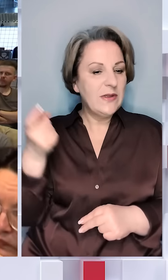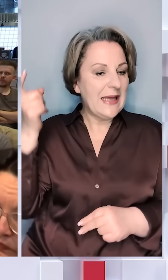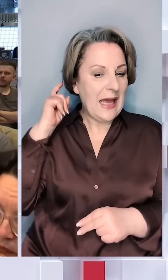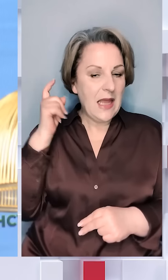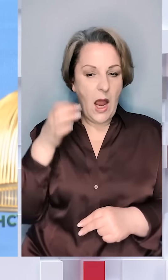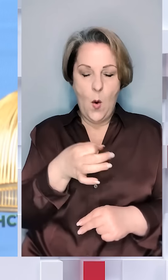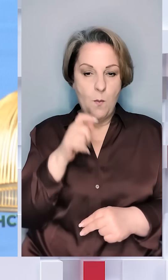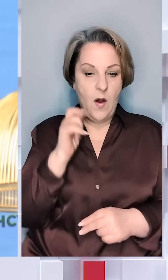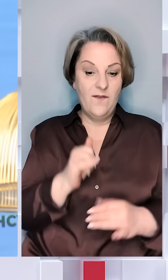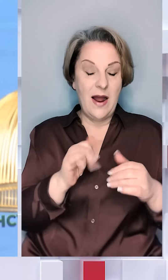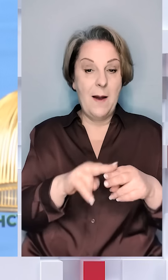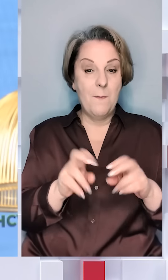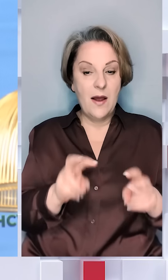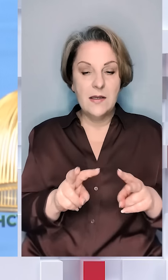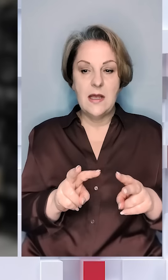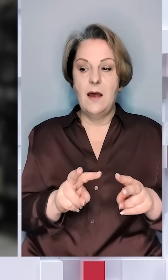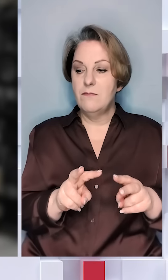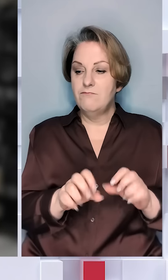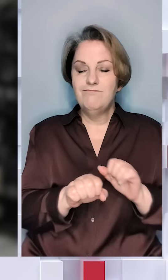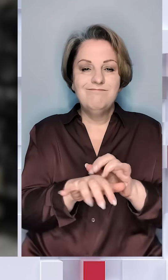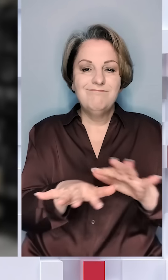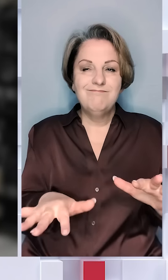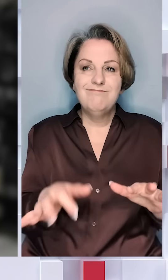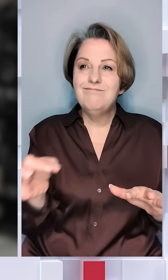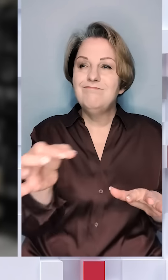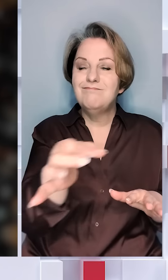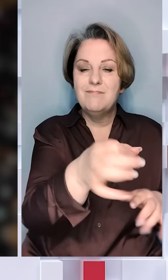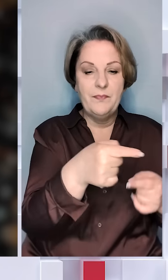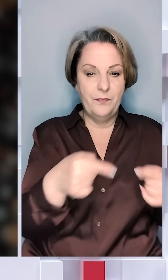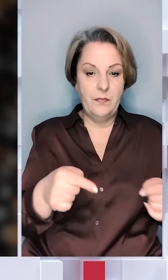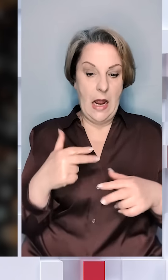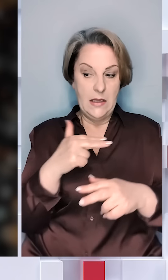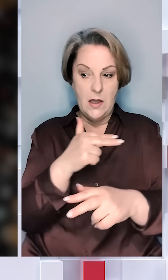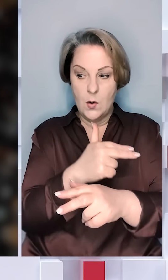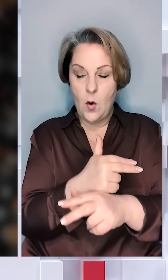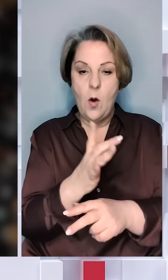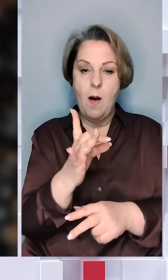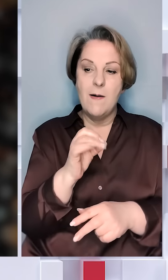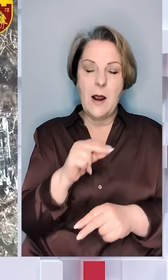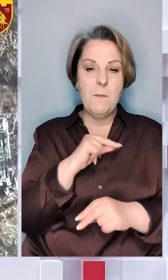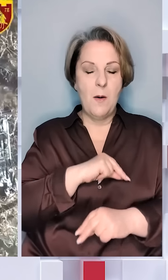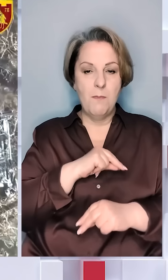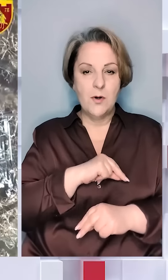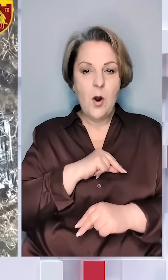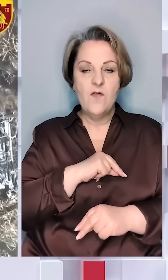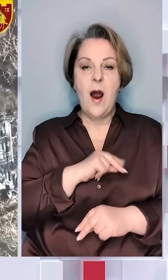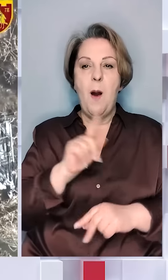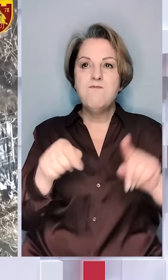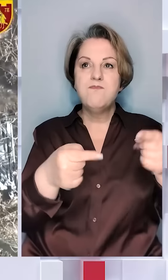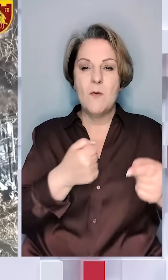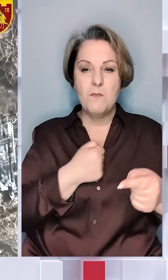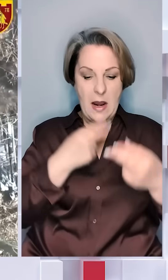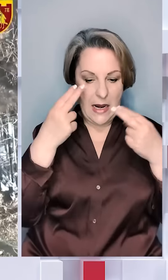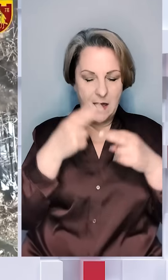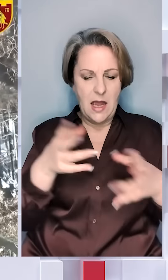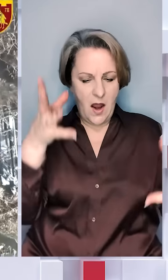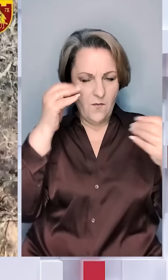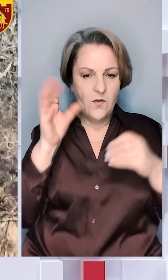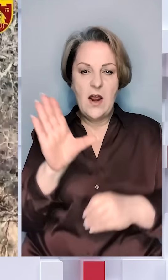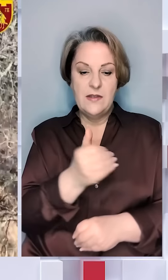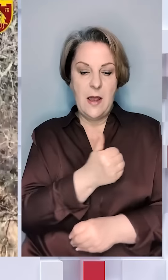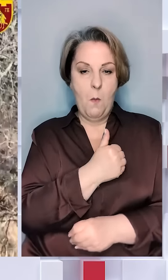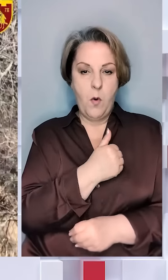областей України. Заради безпеки розсереджене по різних локаціях. Над дронами та РЕБами працюють мобілізовані інженери, враховують